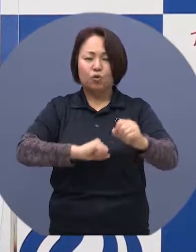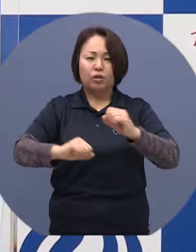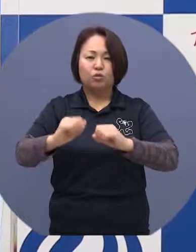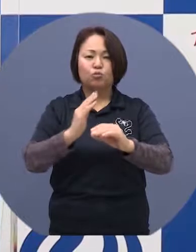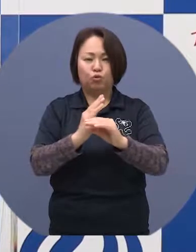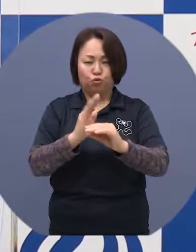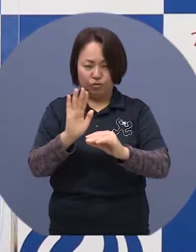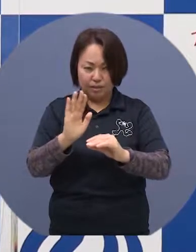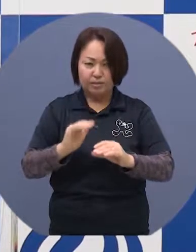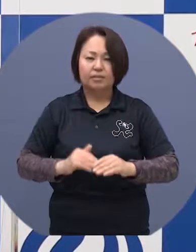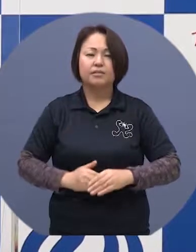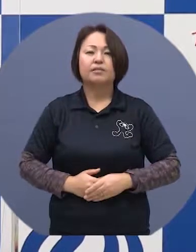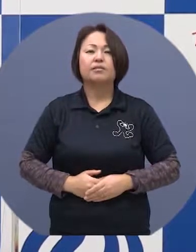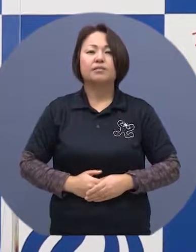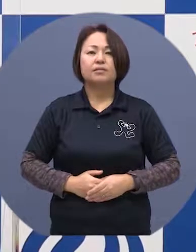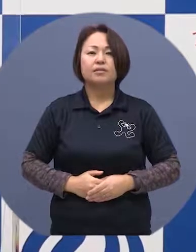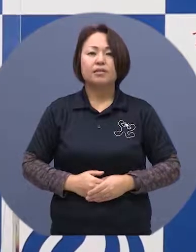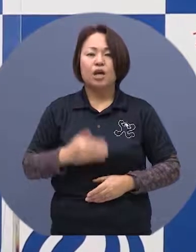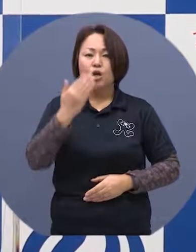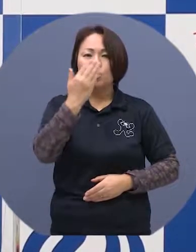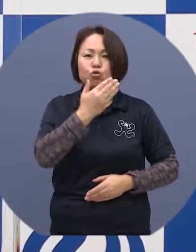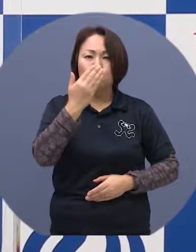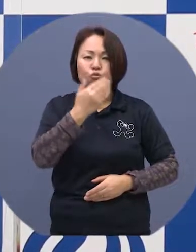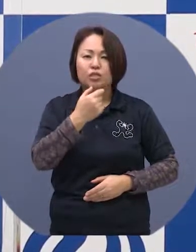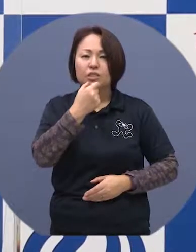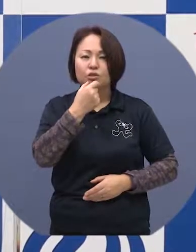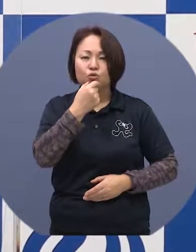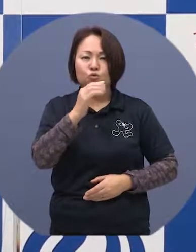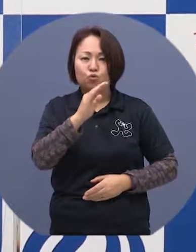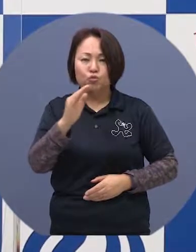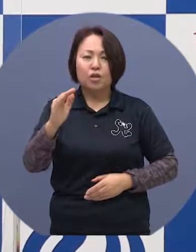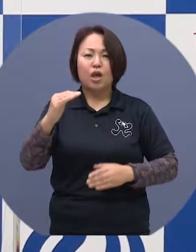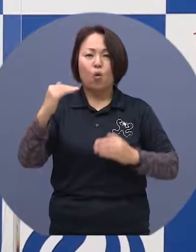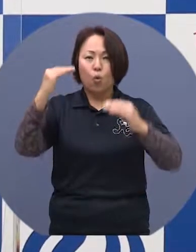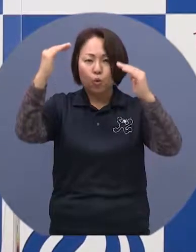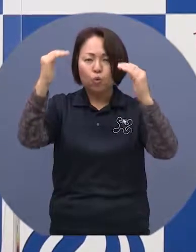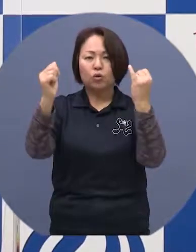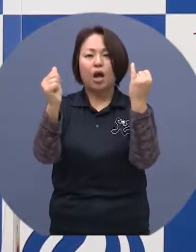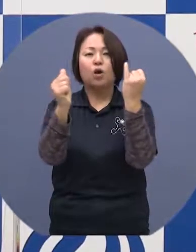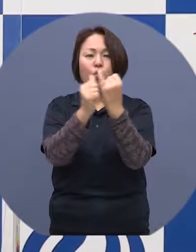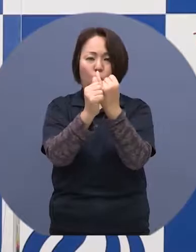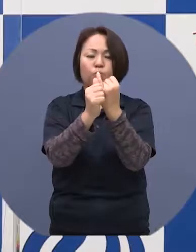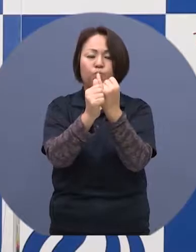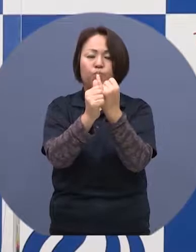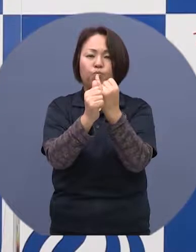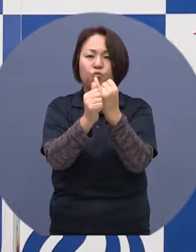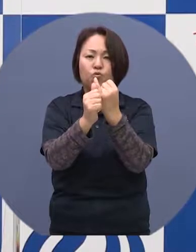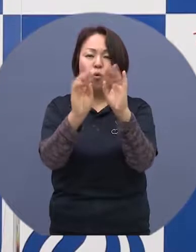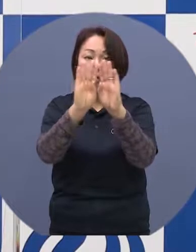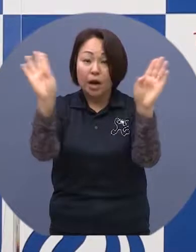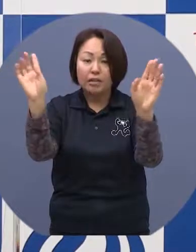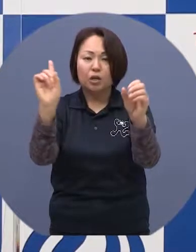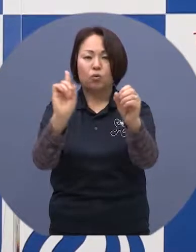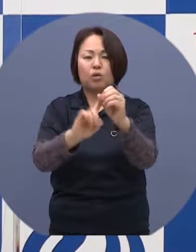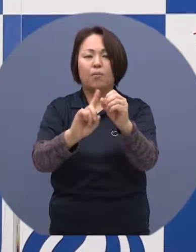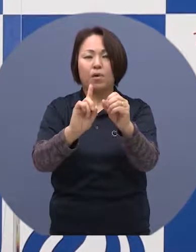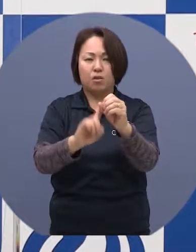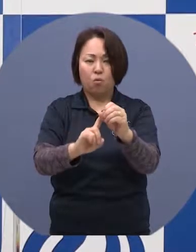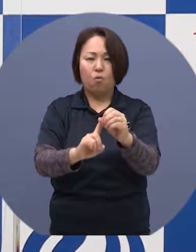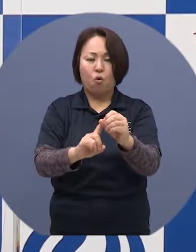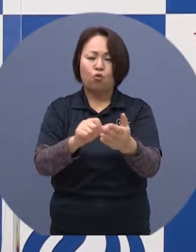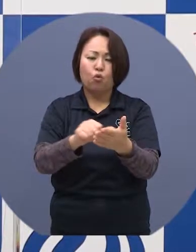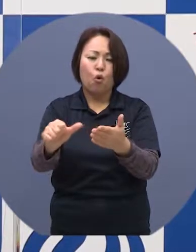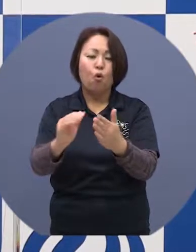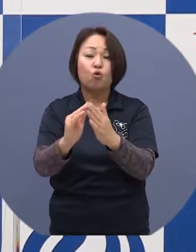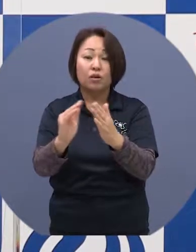あこのスイーツで大人コンに参加するためのプロフィール登録会を開催をさせていただくもの